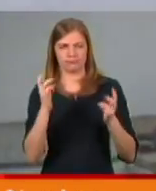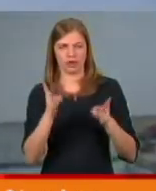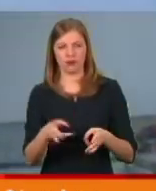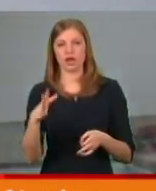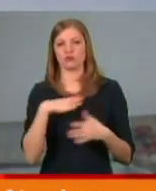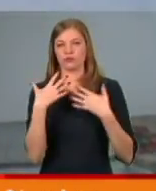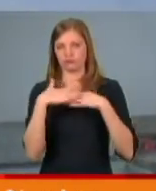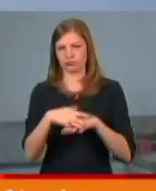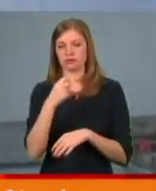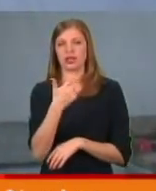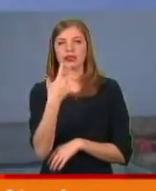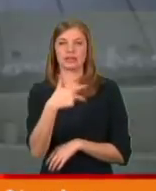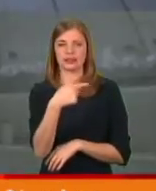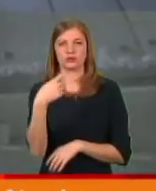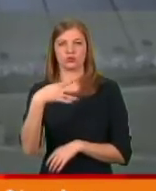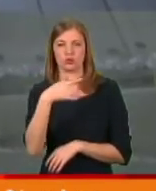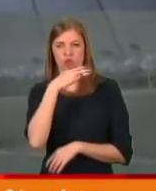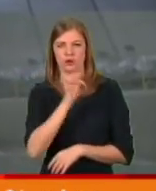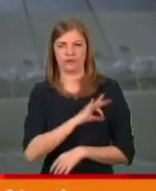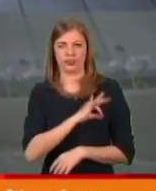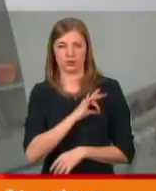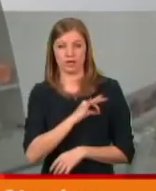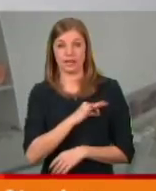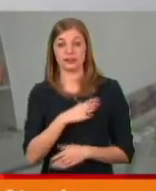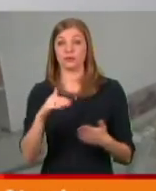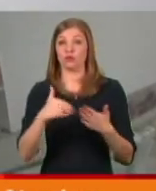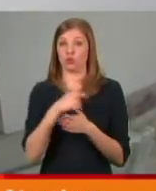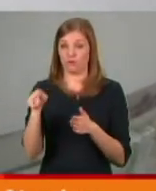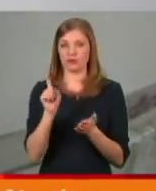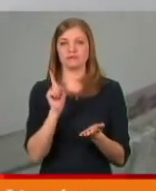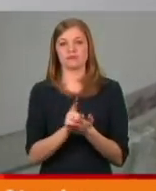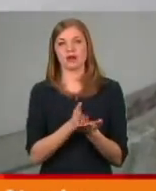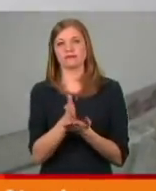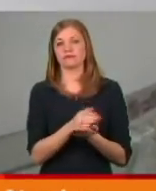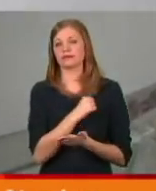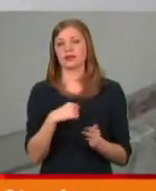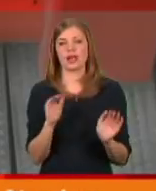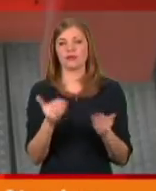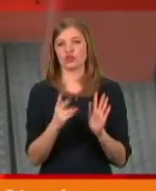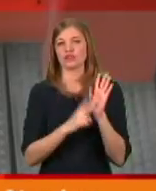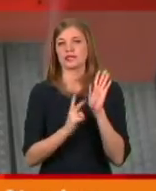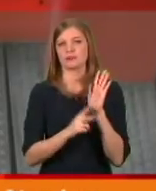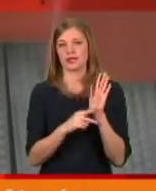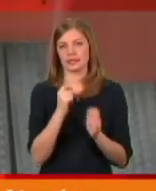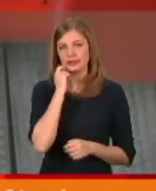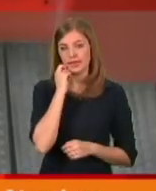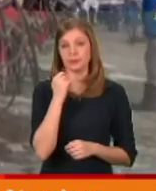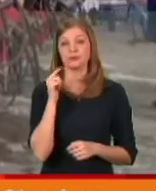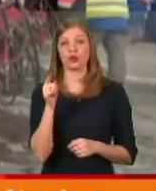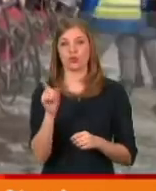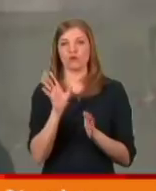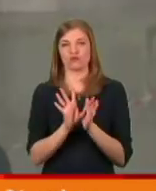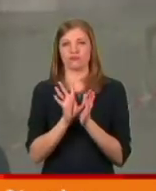був розрахований на 30-40 років експлуатації. Новий має прослужити щонайменше 70. Його